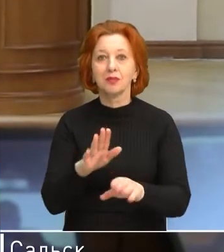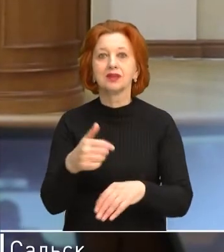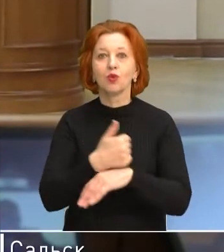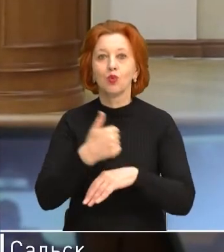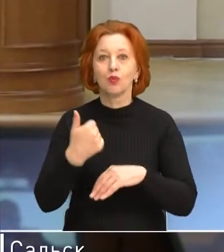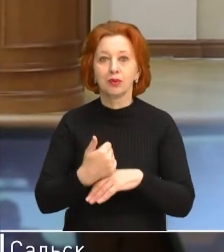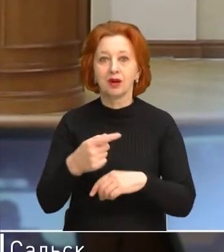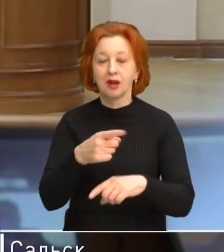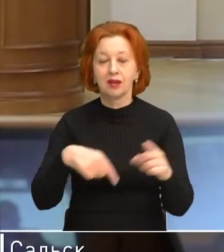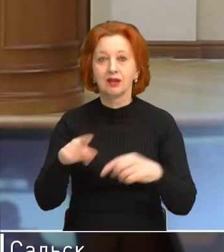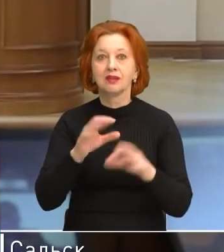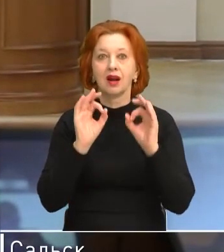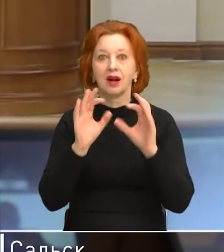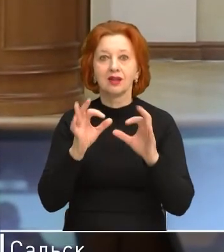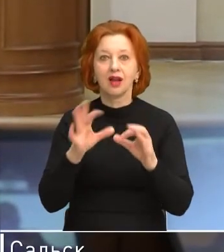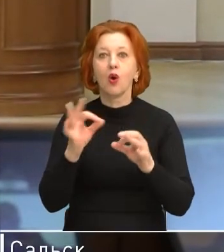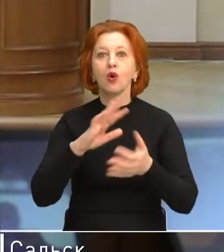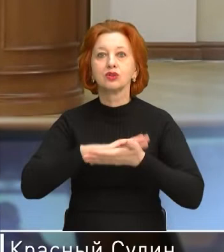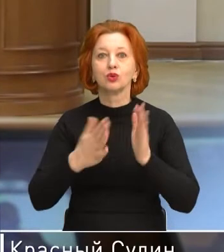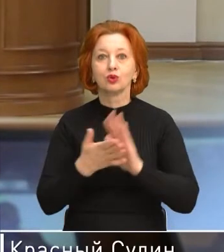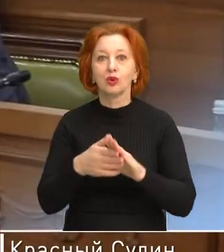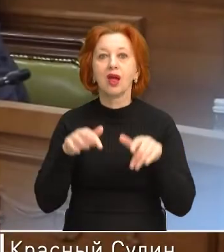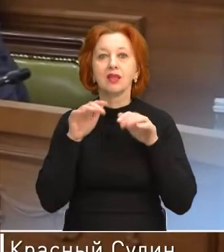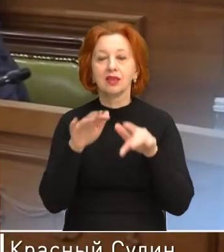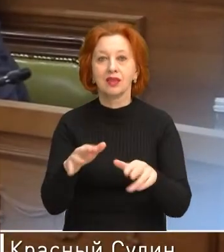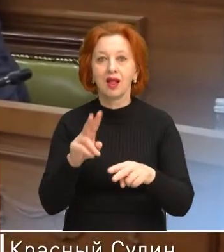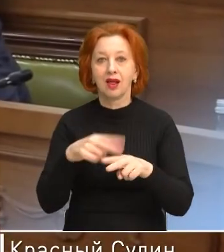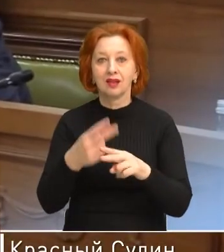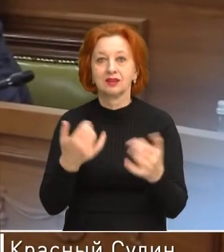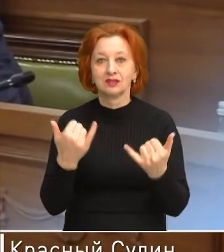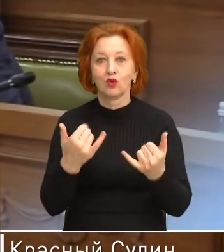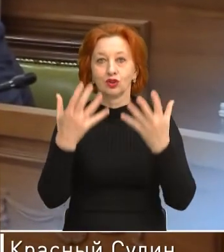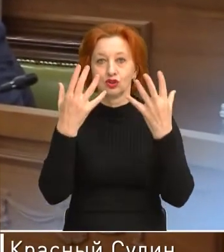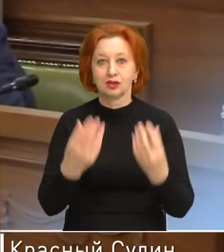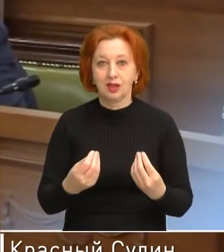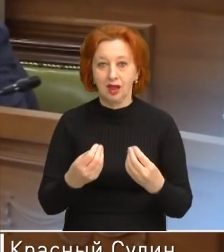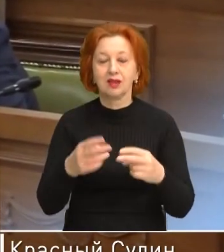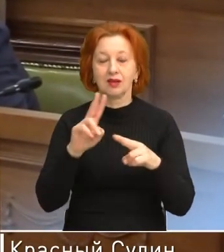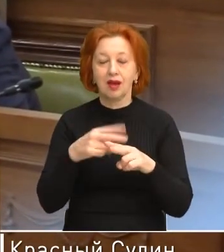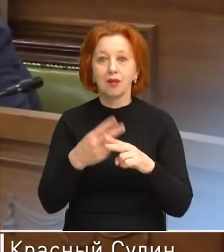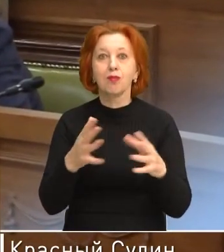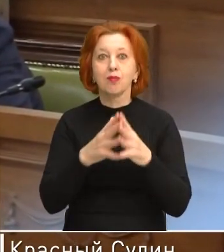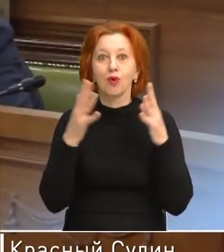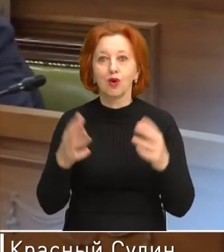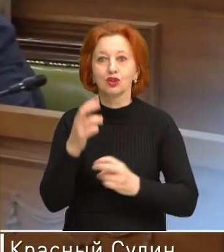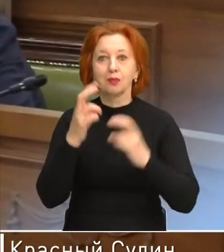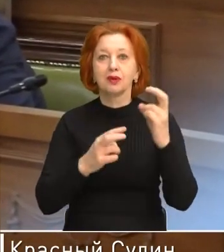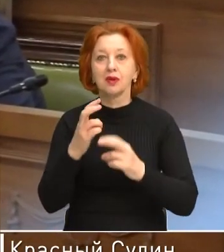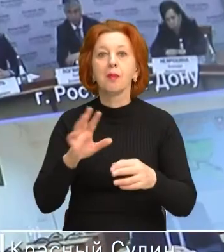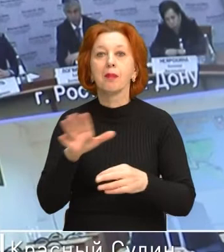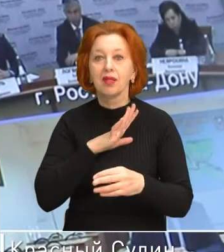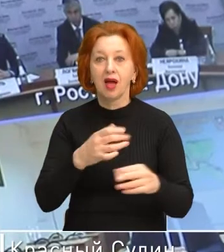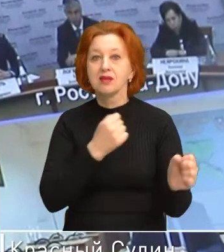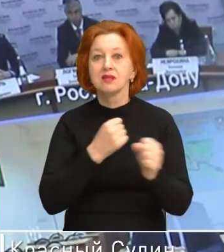губернатора доложили Василию Голубеву о состоянии дел в этом направлении на сегодняшний день. Большинство предприятий, на которых была задержка по выплате